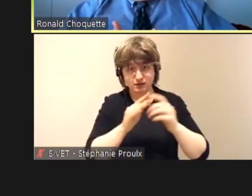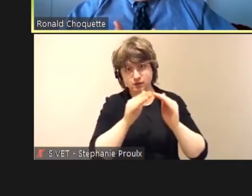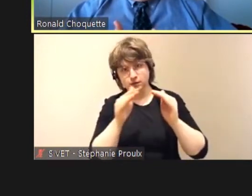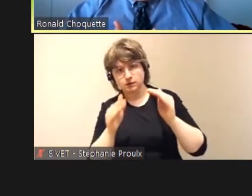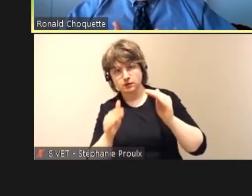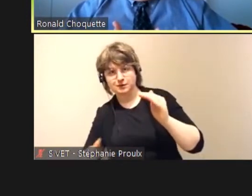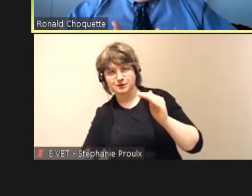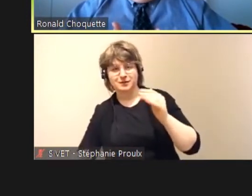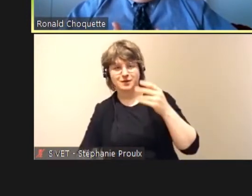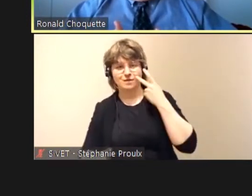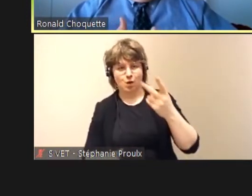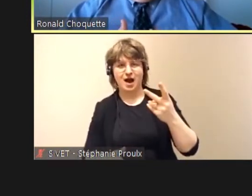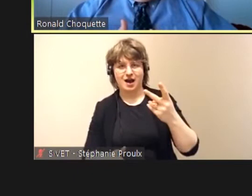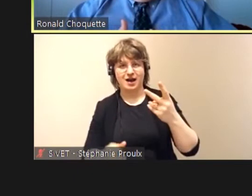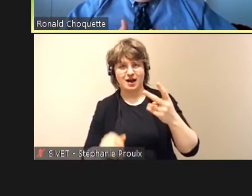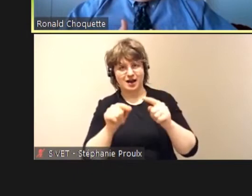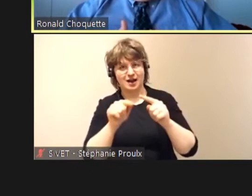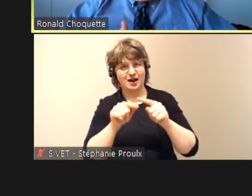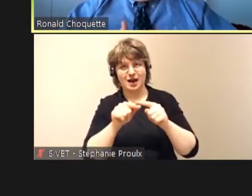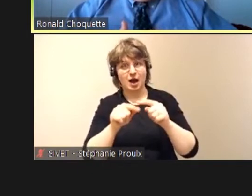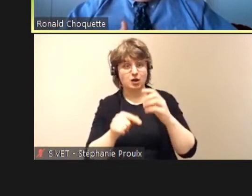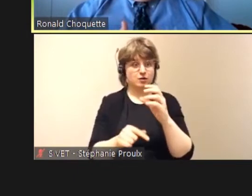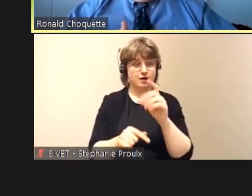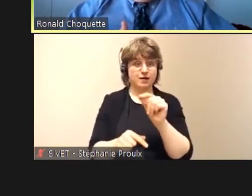une surdité en dehors de la normale.